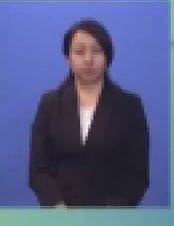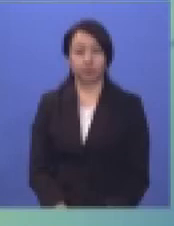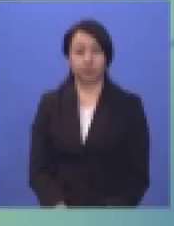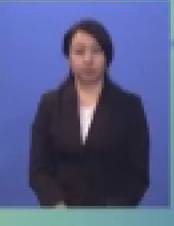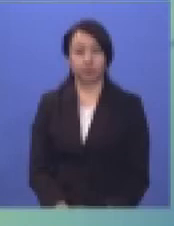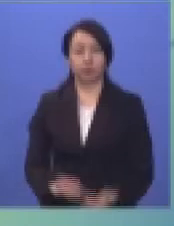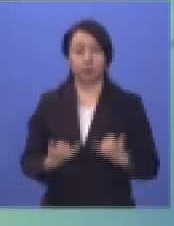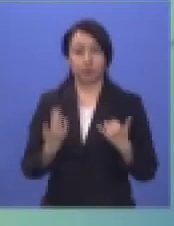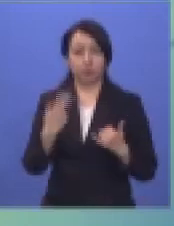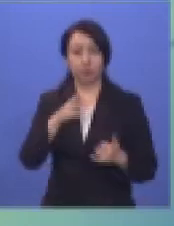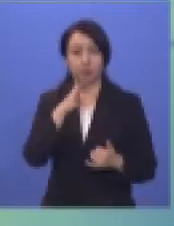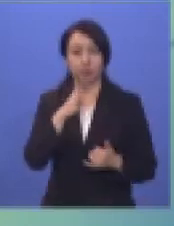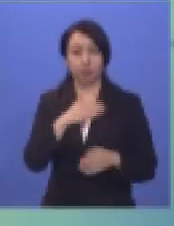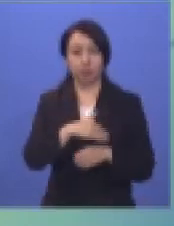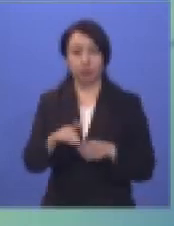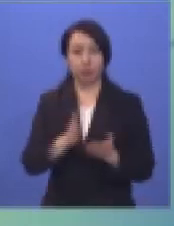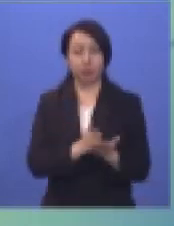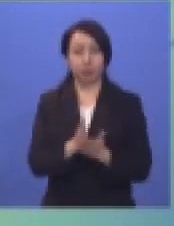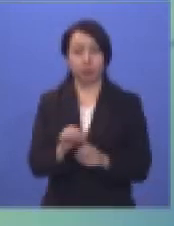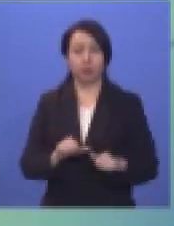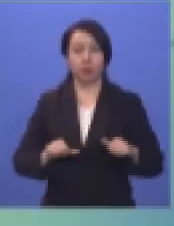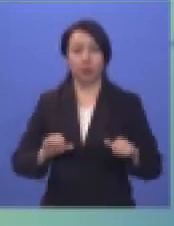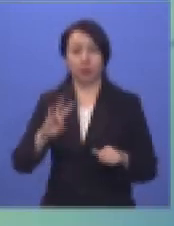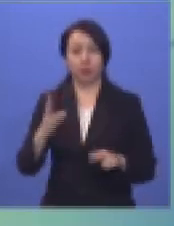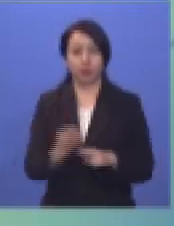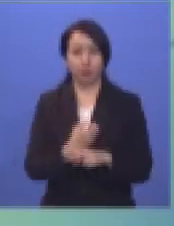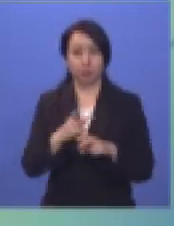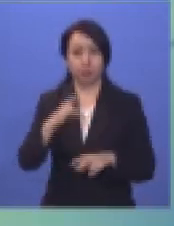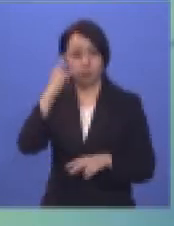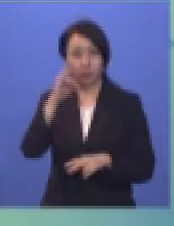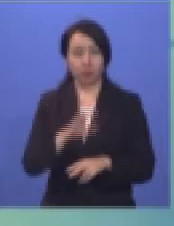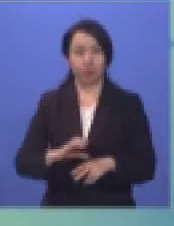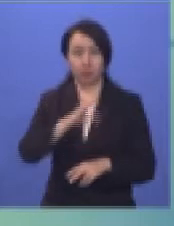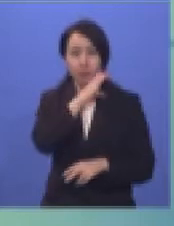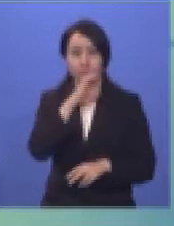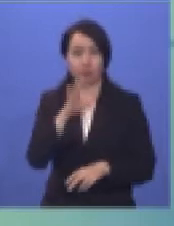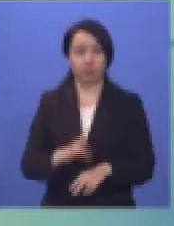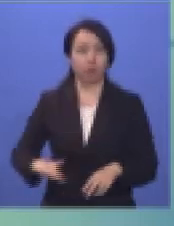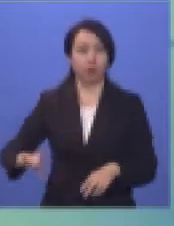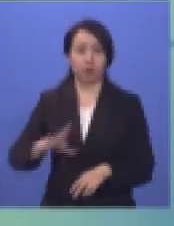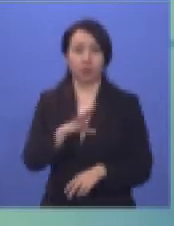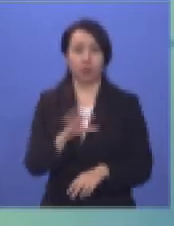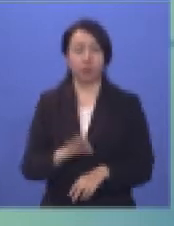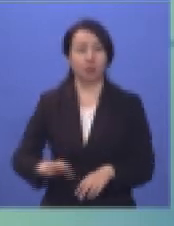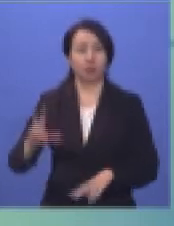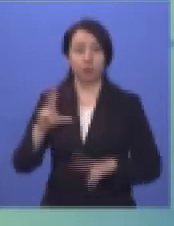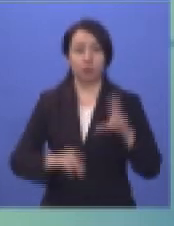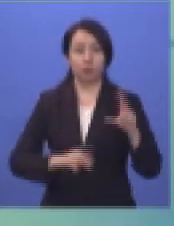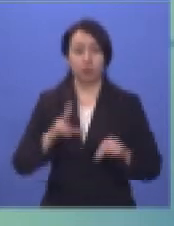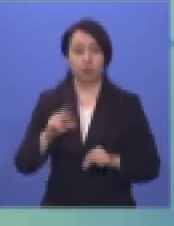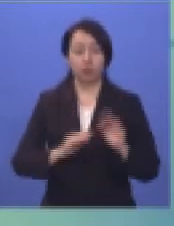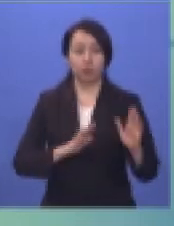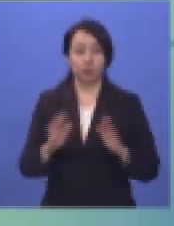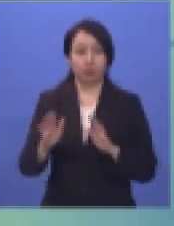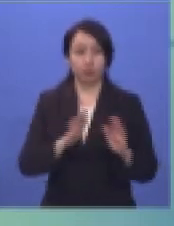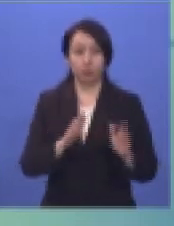в честь 30-летия пограничной службы комитета национальной безопасности республики казахстан в северном регионе состоялся областной чемпионат